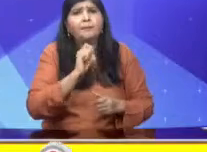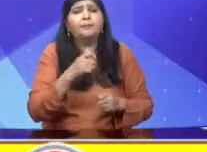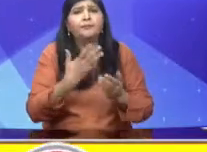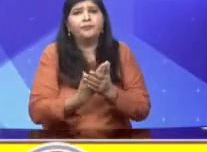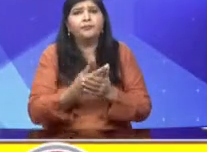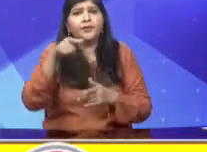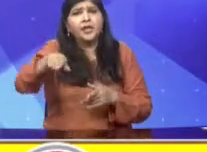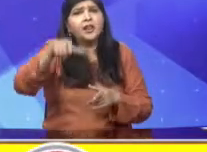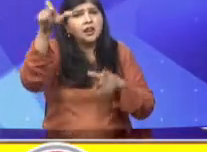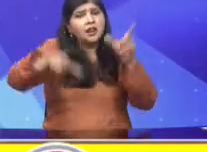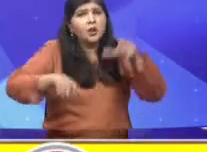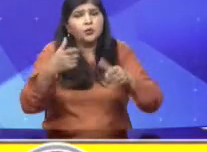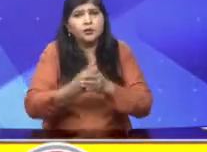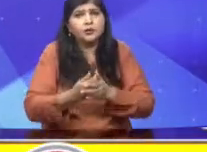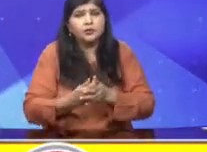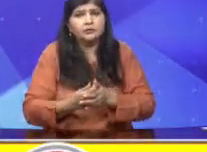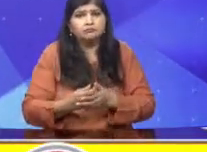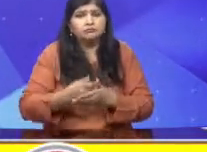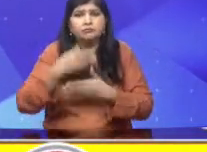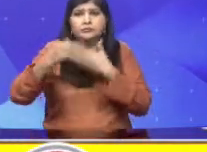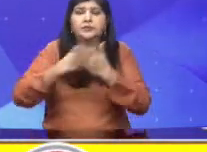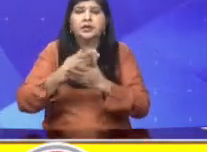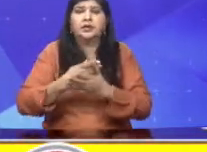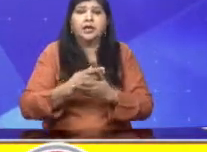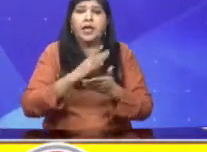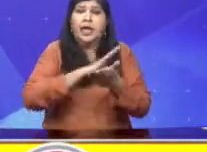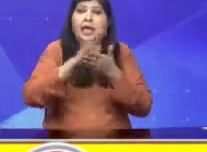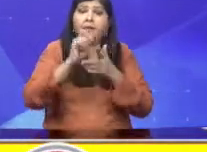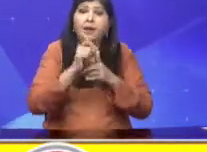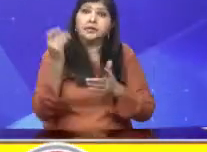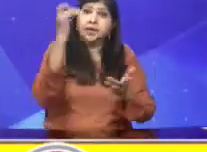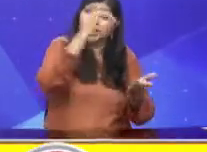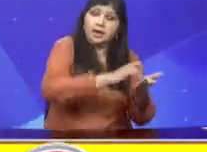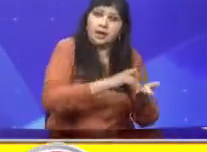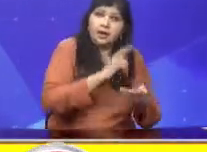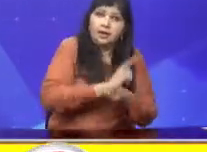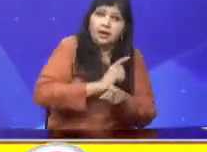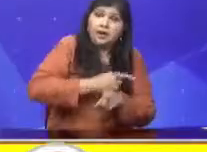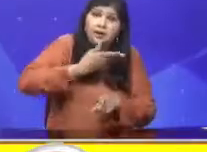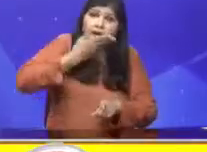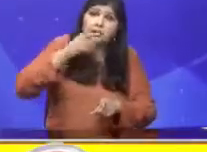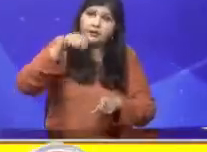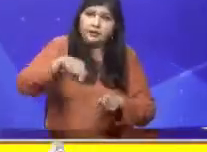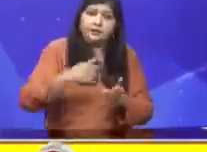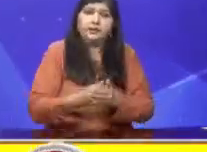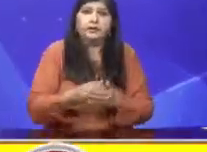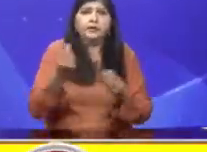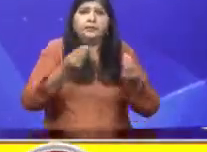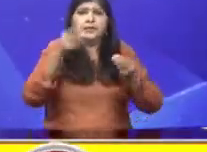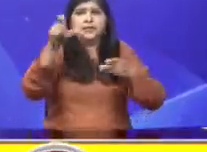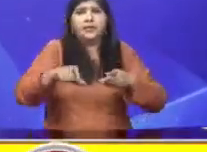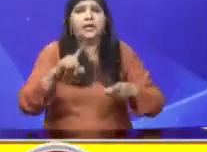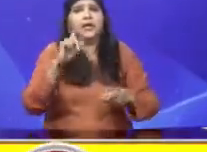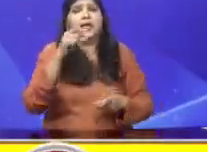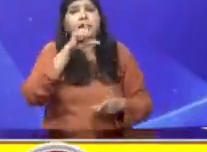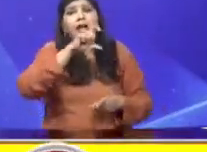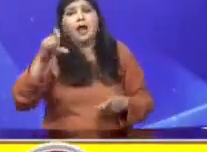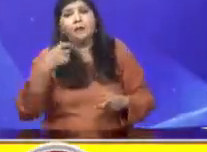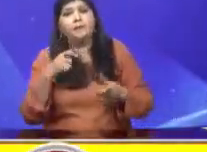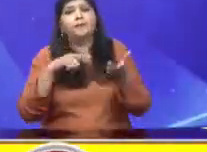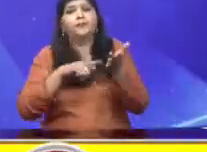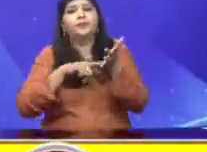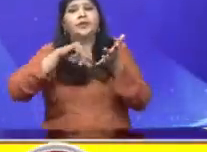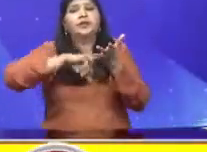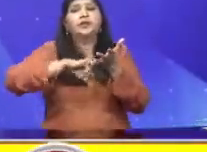लिए इन लोगों ने बाकाइदा हिमाचल जाकर ट्रेनिंग भी लिये हैं। इन में से एक है टी